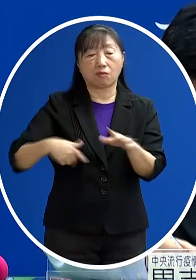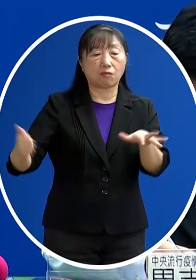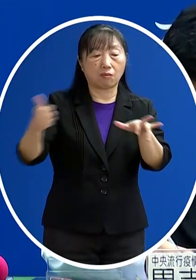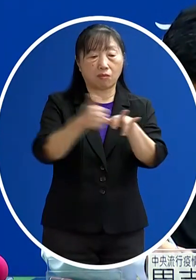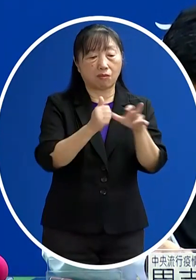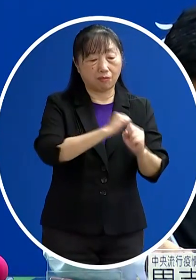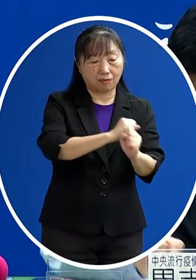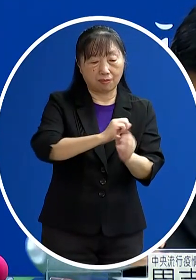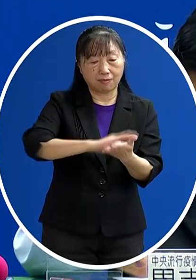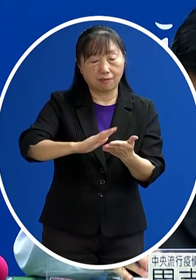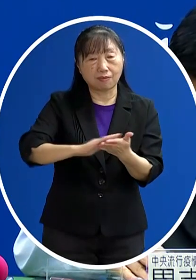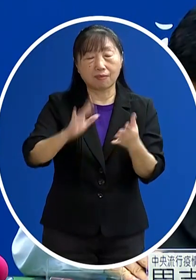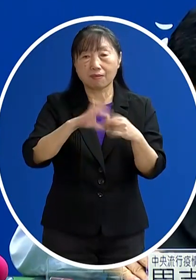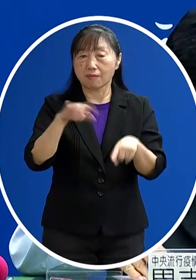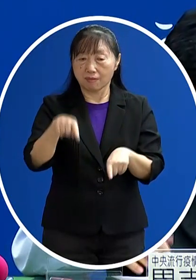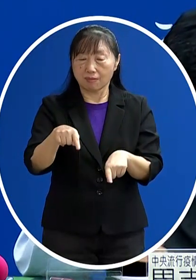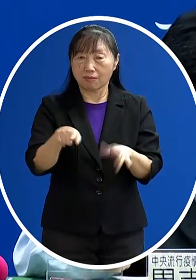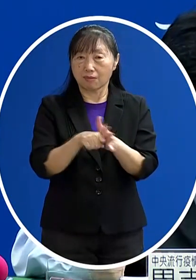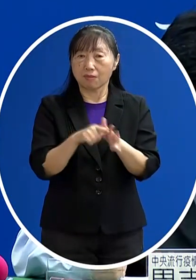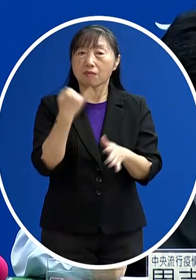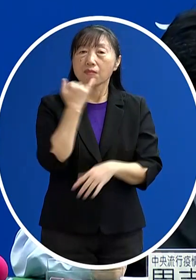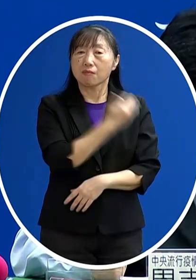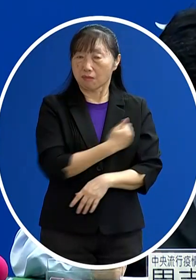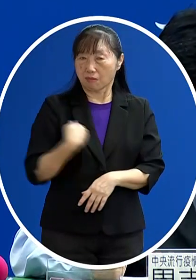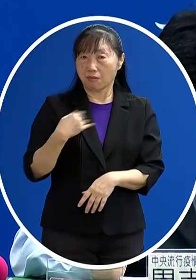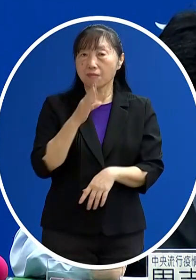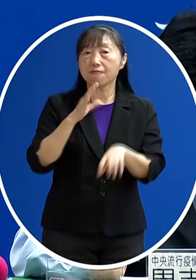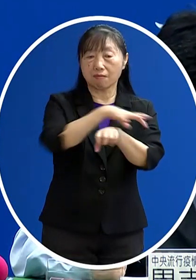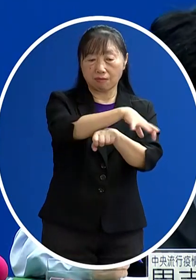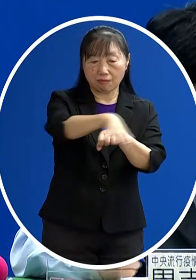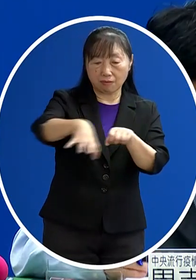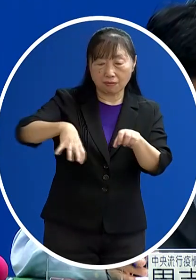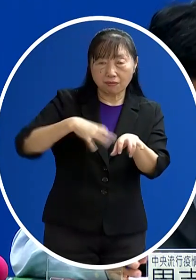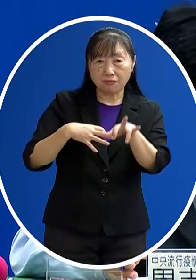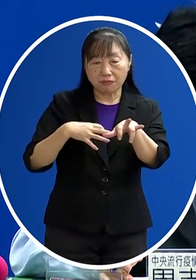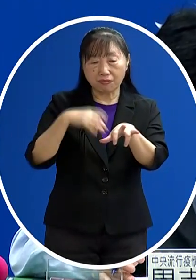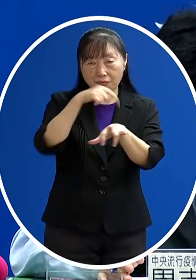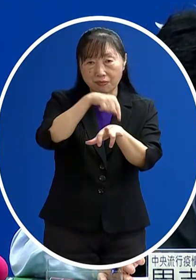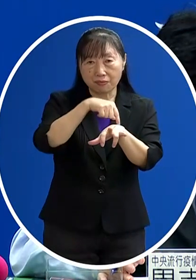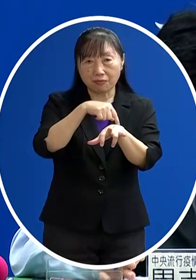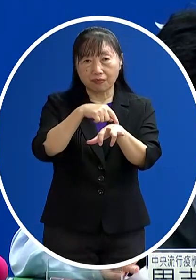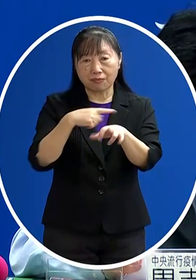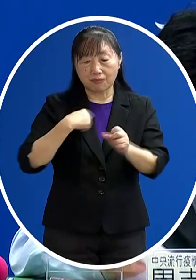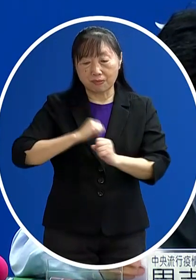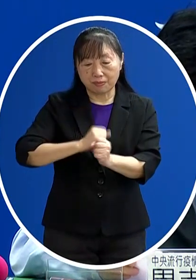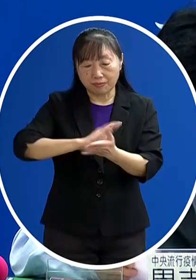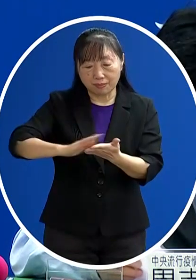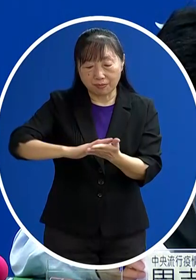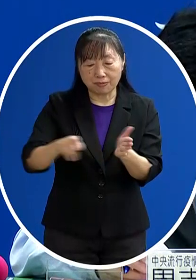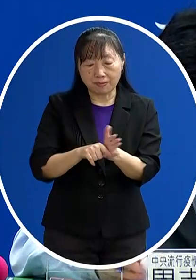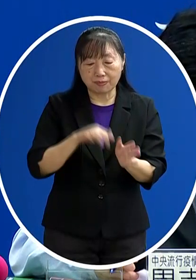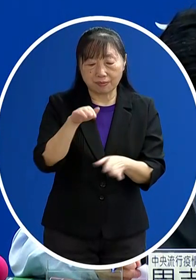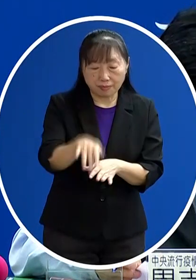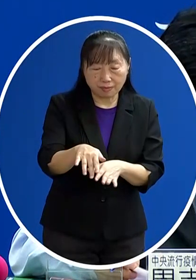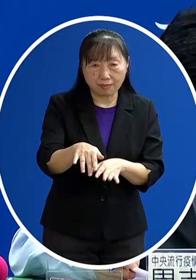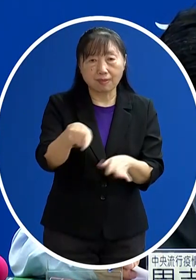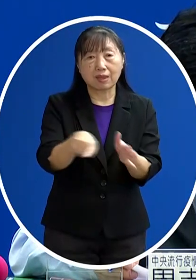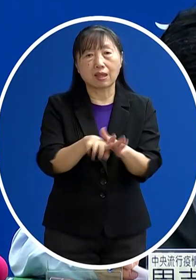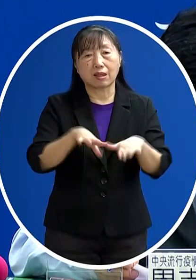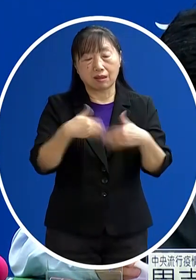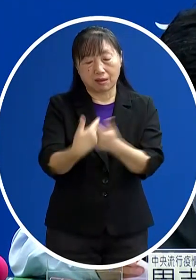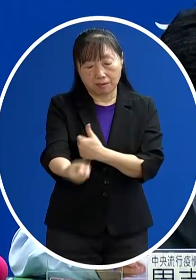所以我們目前就是說 可能是有環境上的這個間接的一個接觸 那導致說16212有